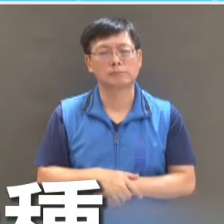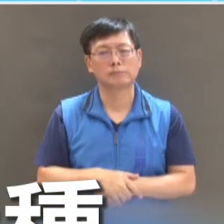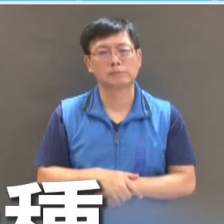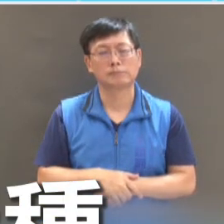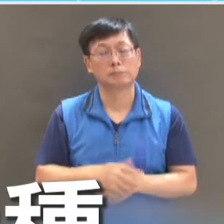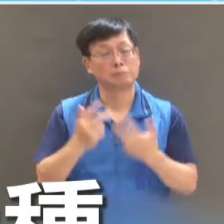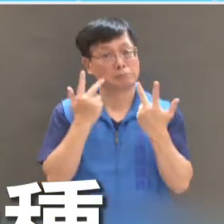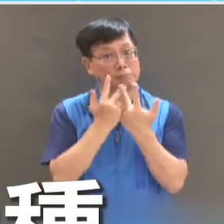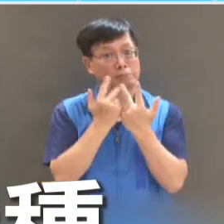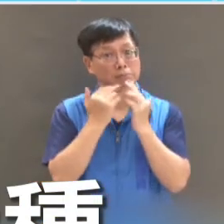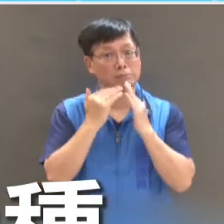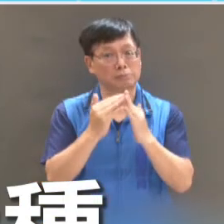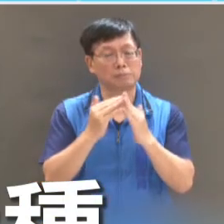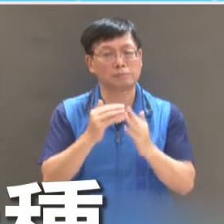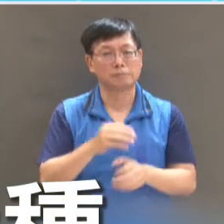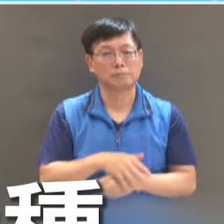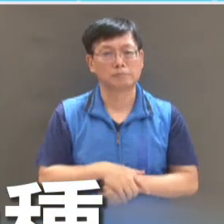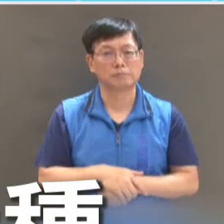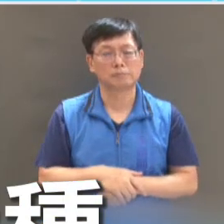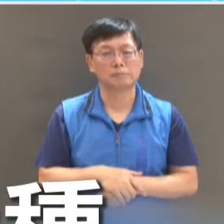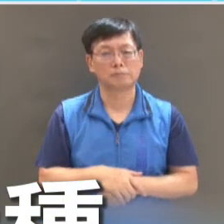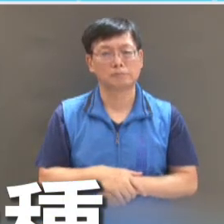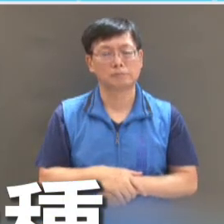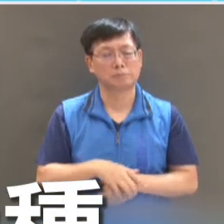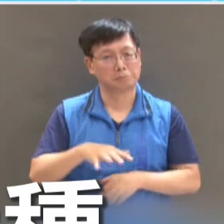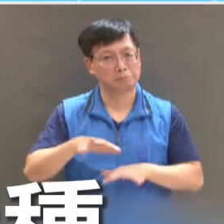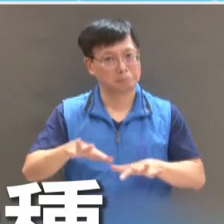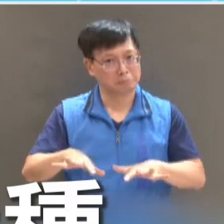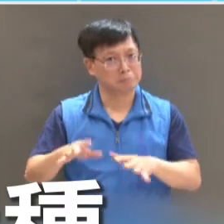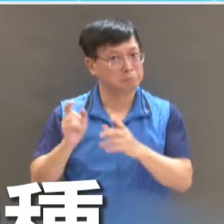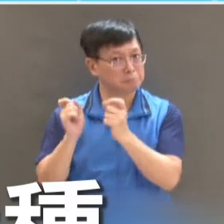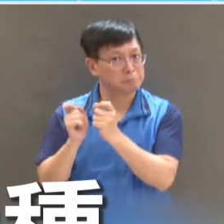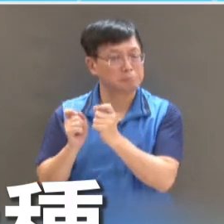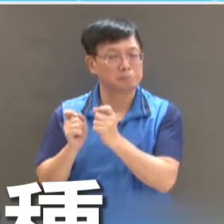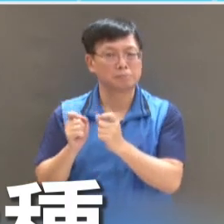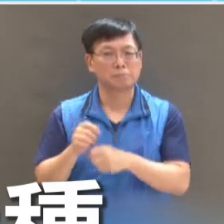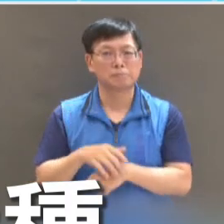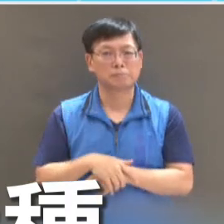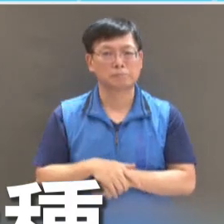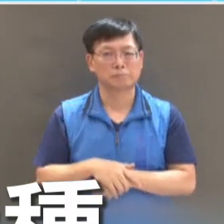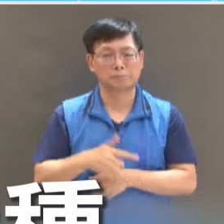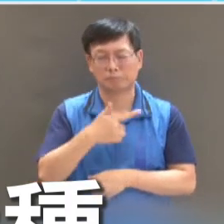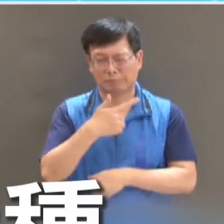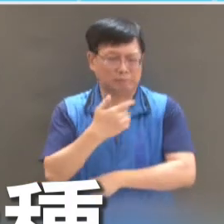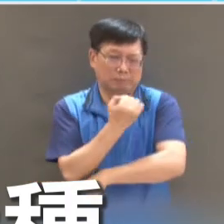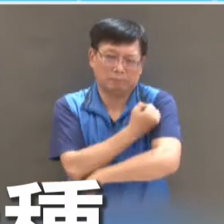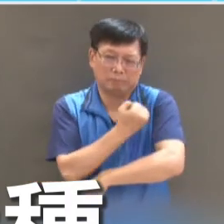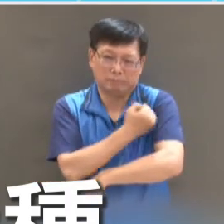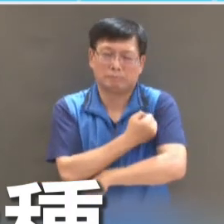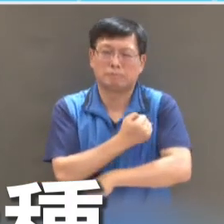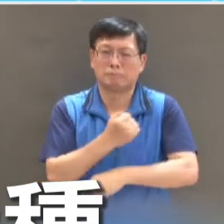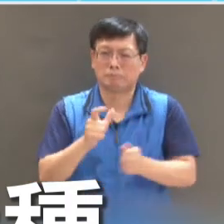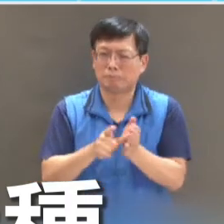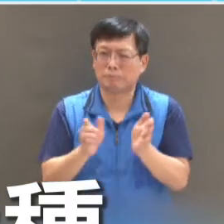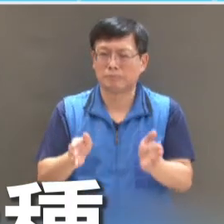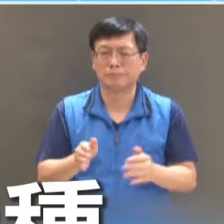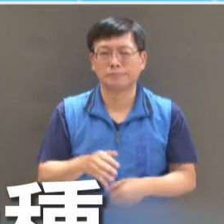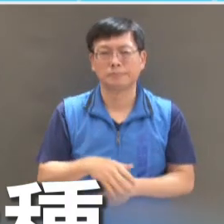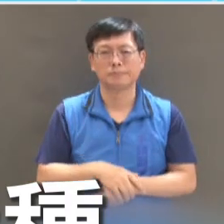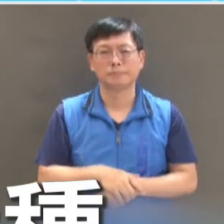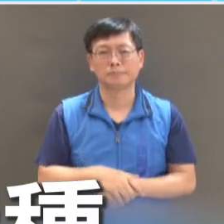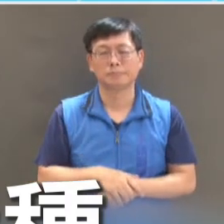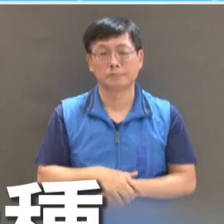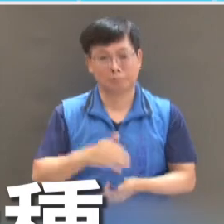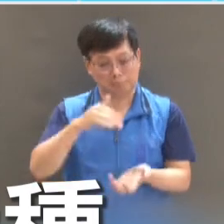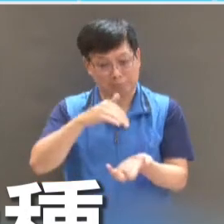我们新北市在这一波最辛苦的时刻里面，我们的医